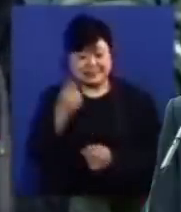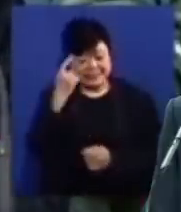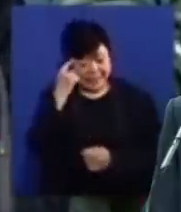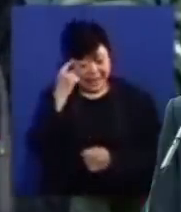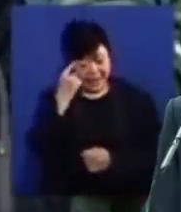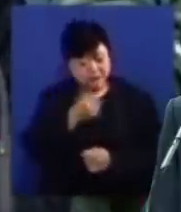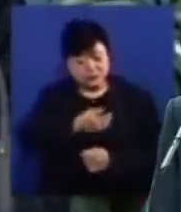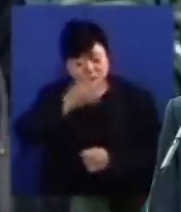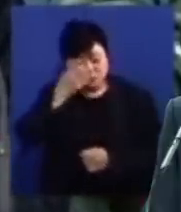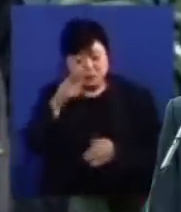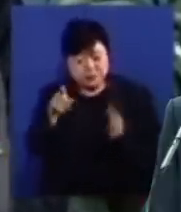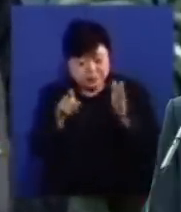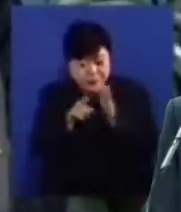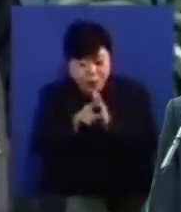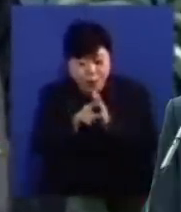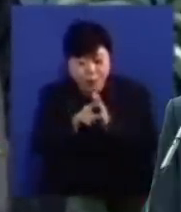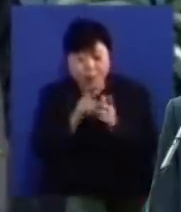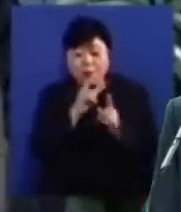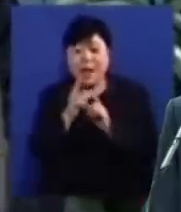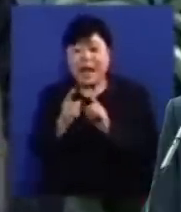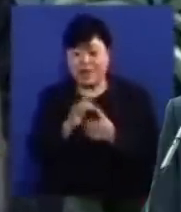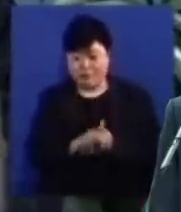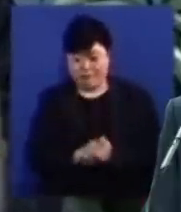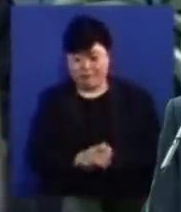생각하고 꿈꾸고 믿고 말하고